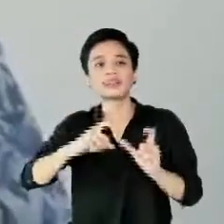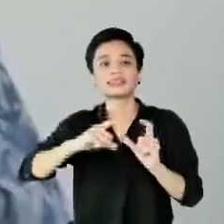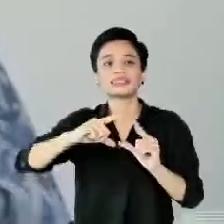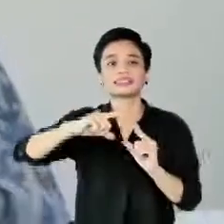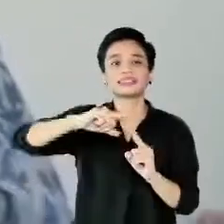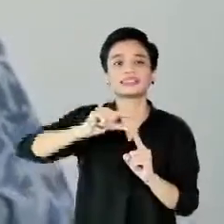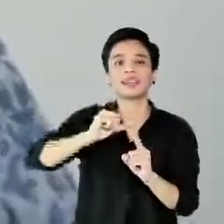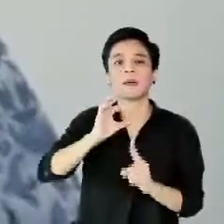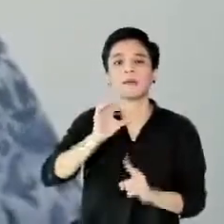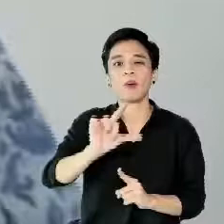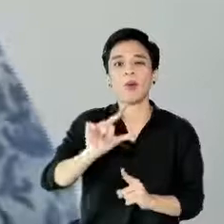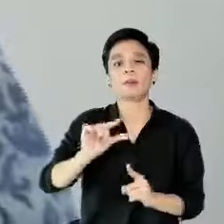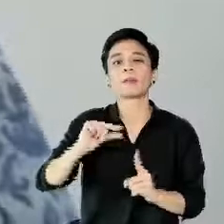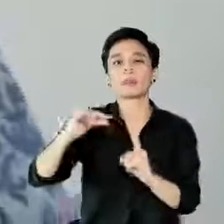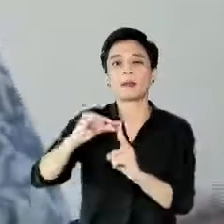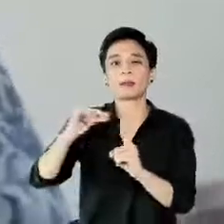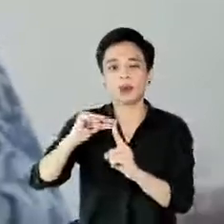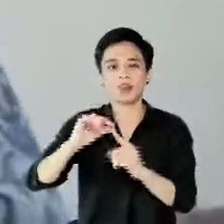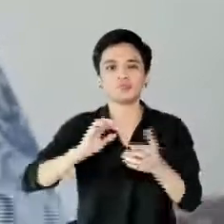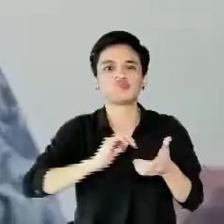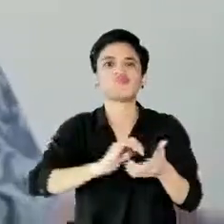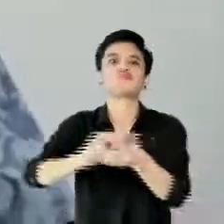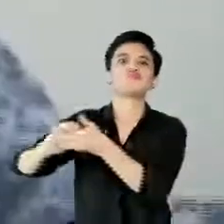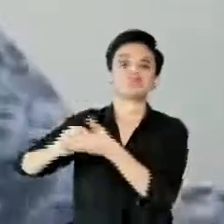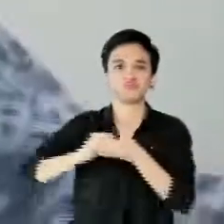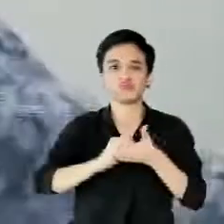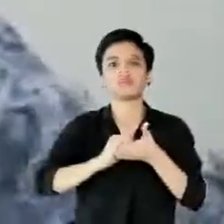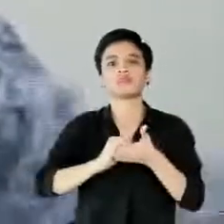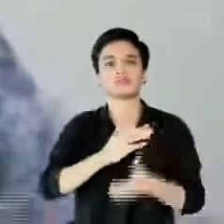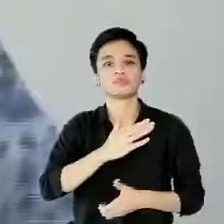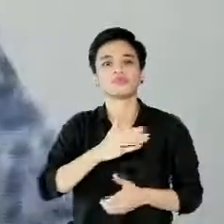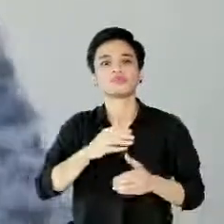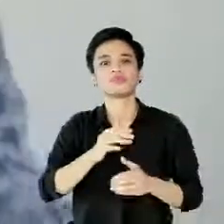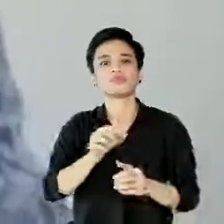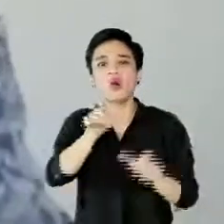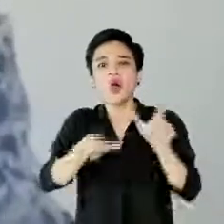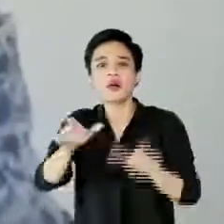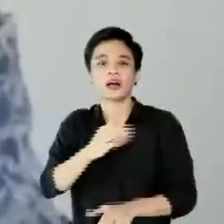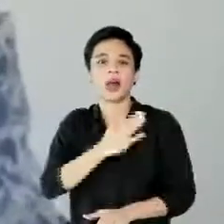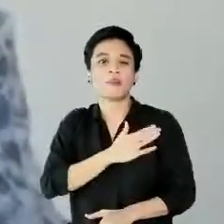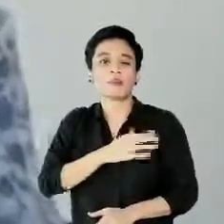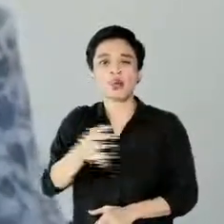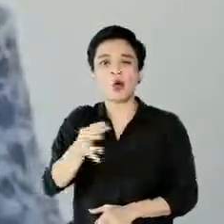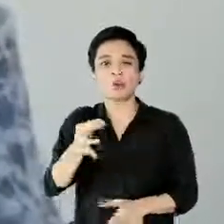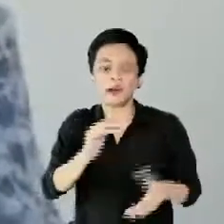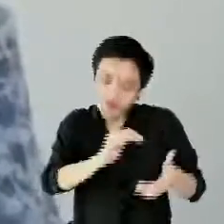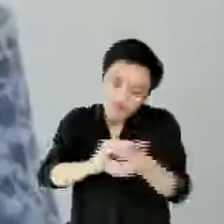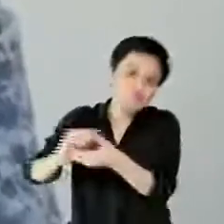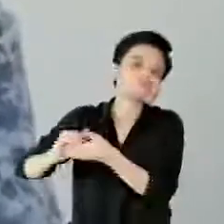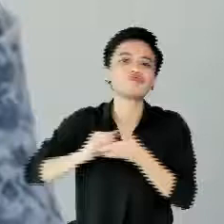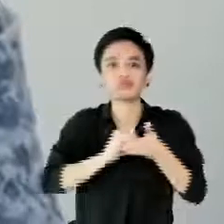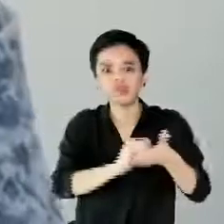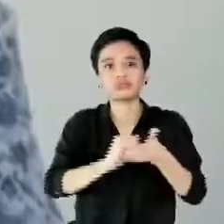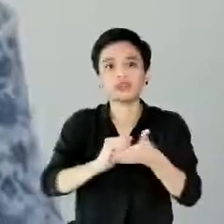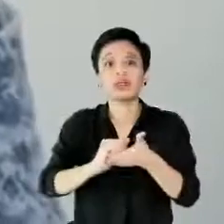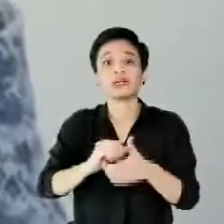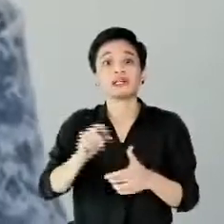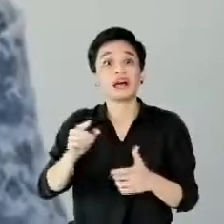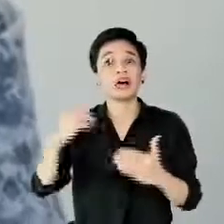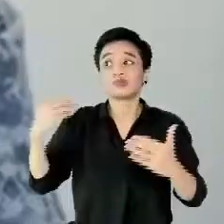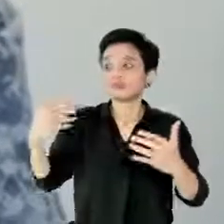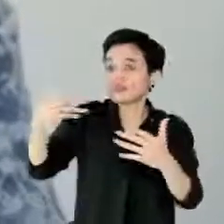provinsi bersama kabupaten-kota dari cerpen Kami memang ada beberapa kabupaten kota yang selama